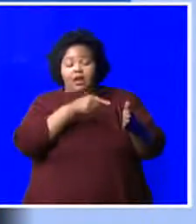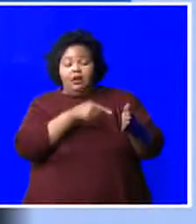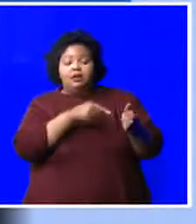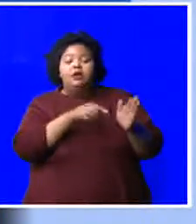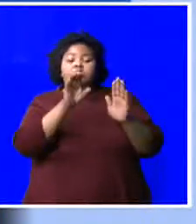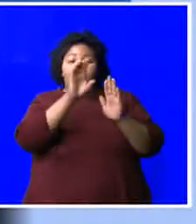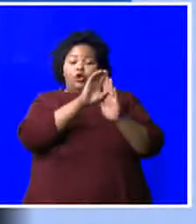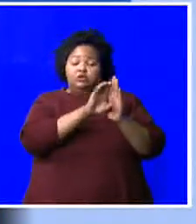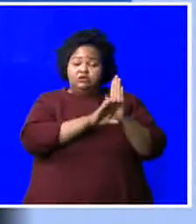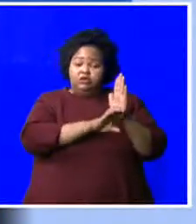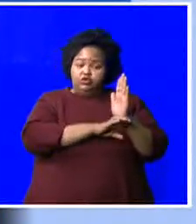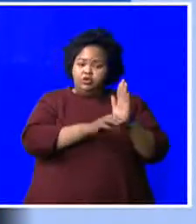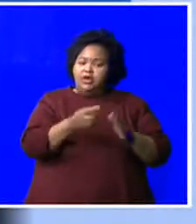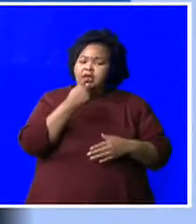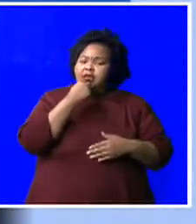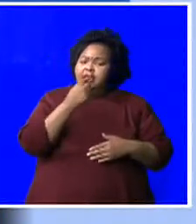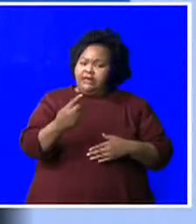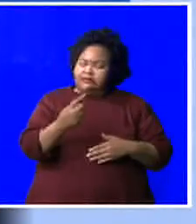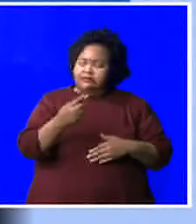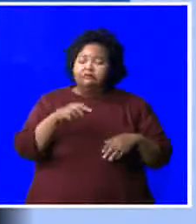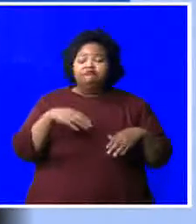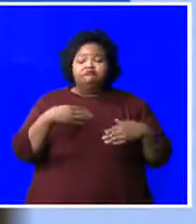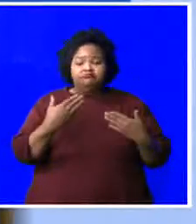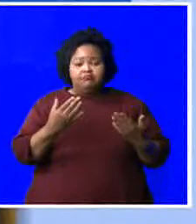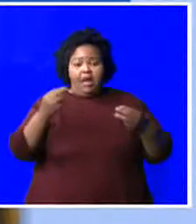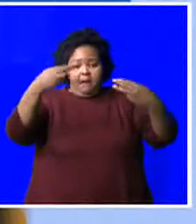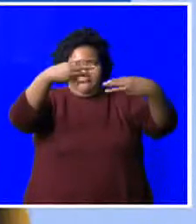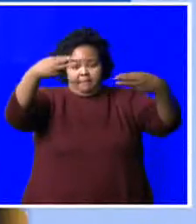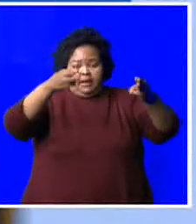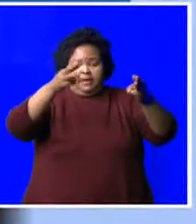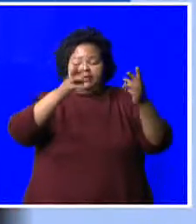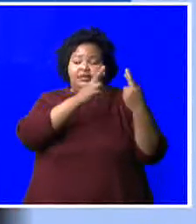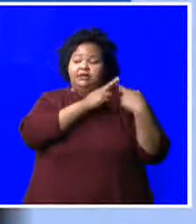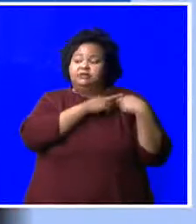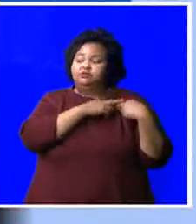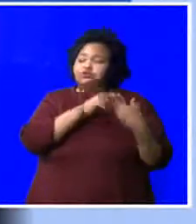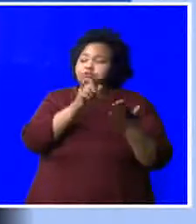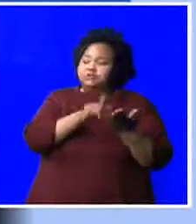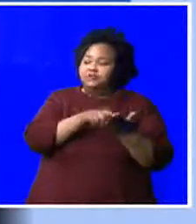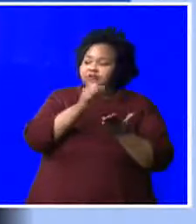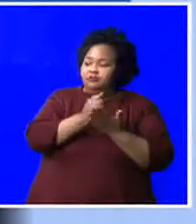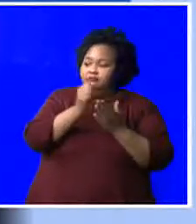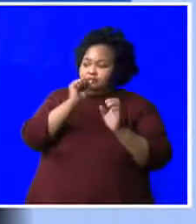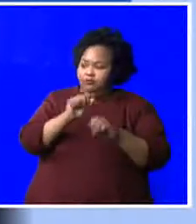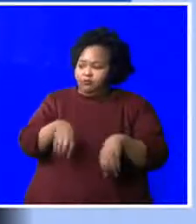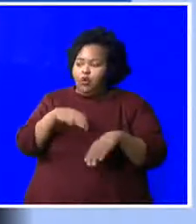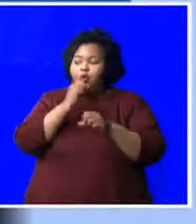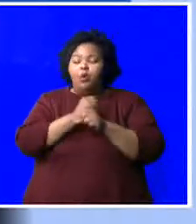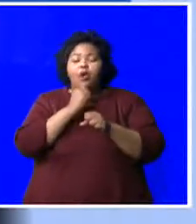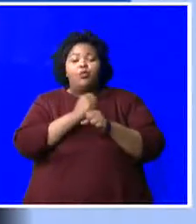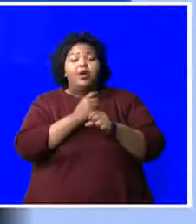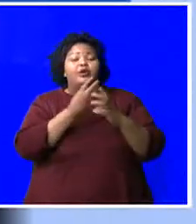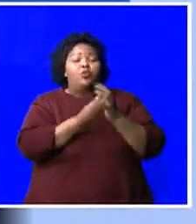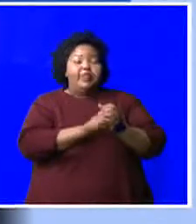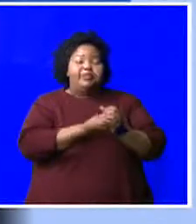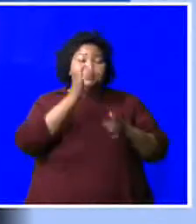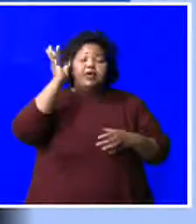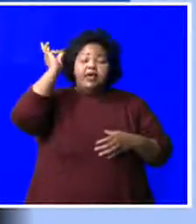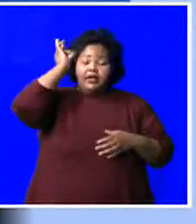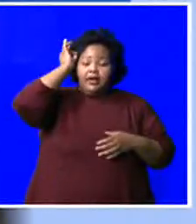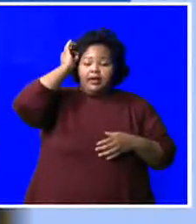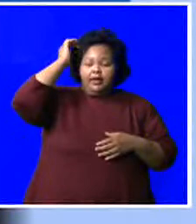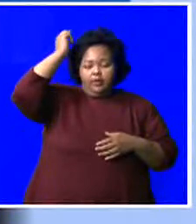loshoko lokuthi iParliament iyawushaya umthetho iyushaye nengwenyama ngulapho ke kuvela